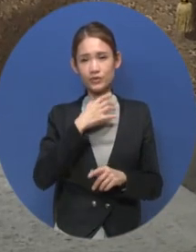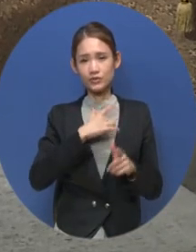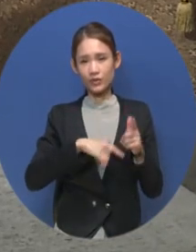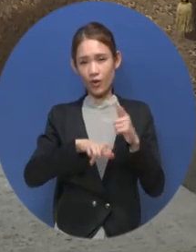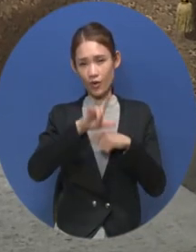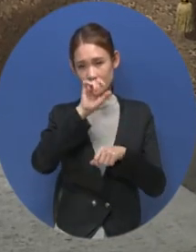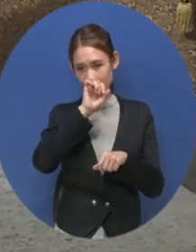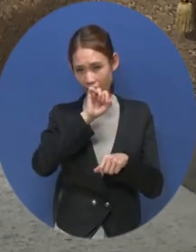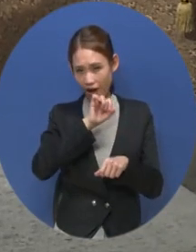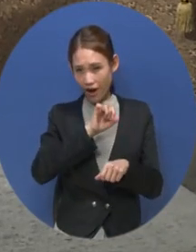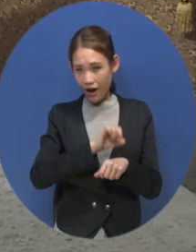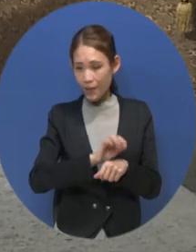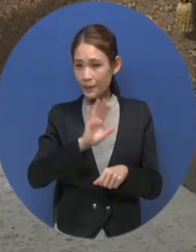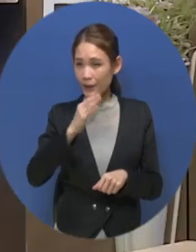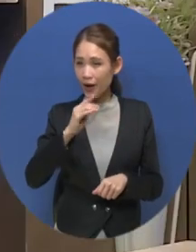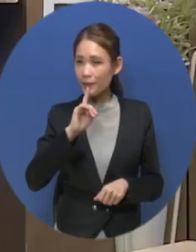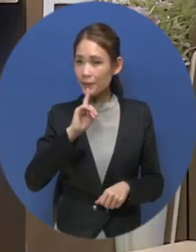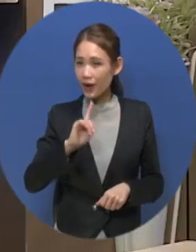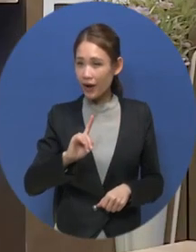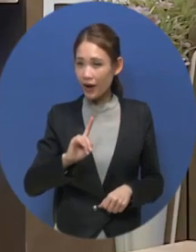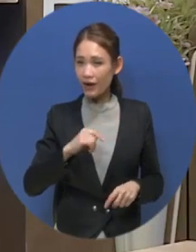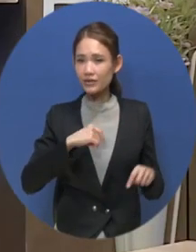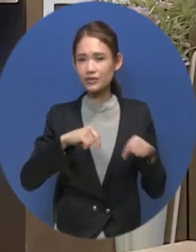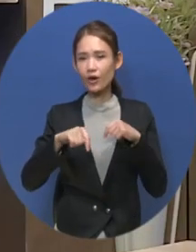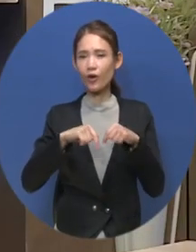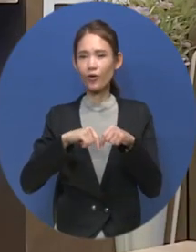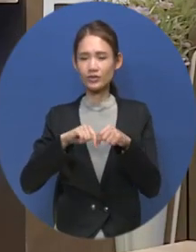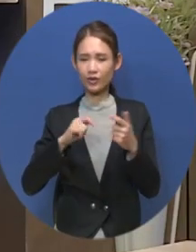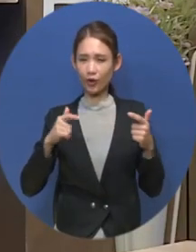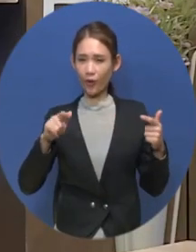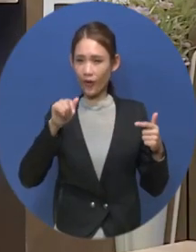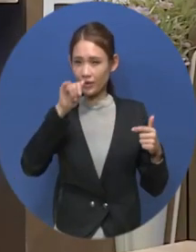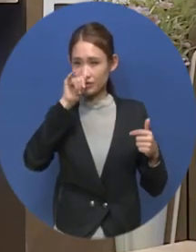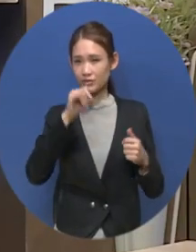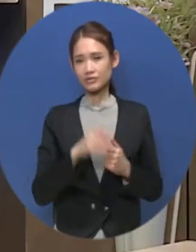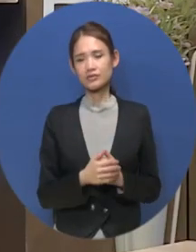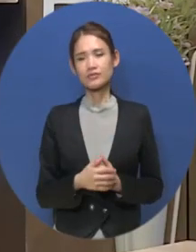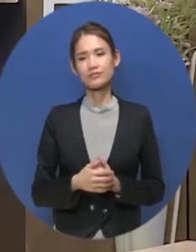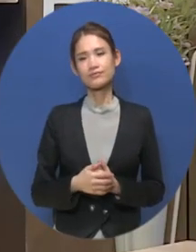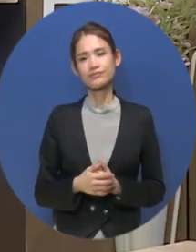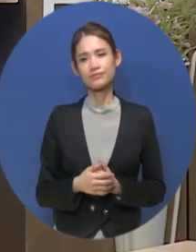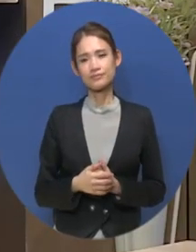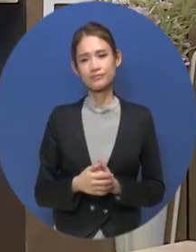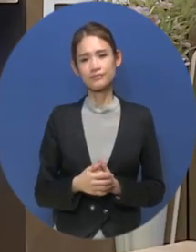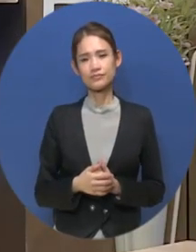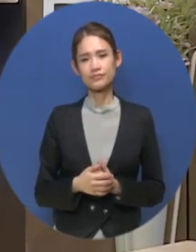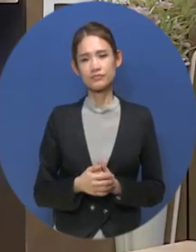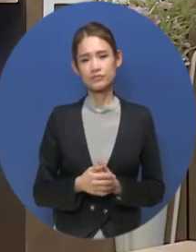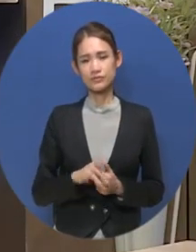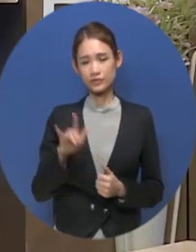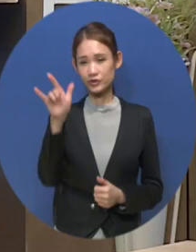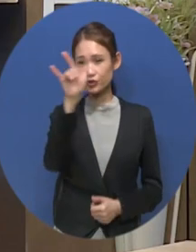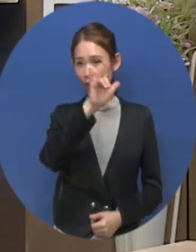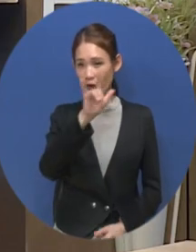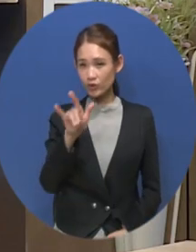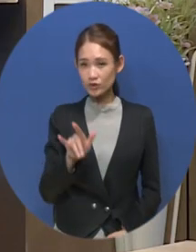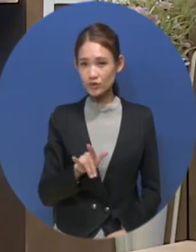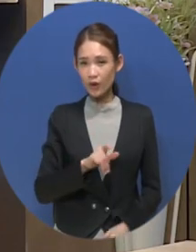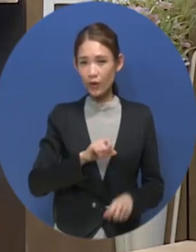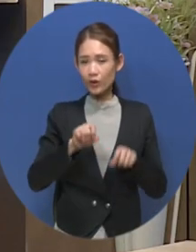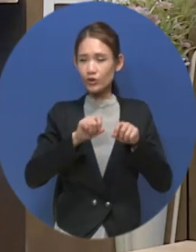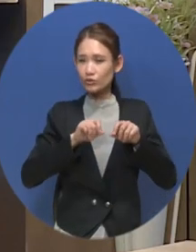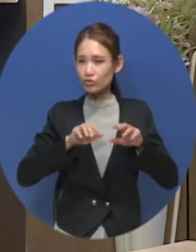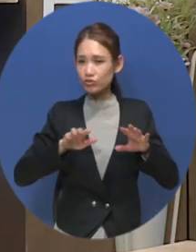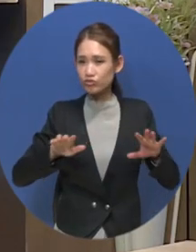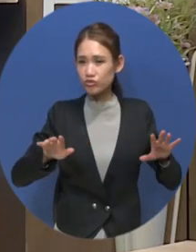잘 반영된 그런 또 정책들을 펼칠 수 있을 것 같은데요. 예, 예. 그럼 이제 이게 전국적으로 펴져 있다 보니까